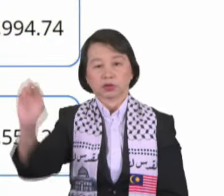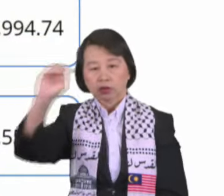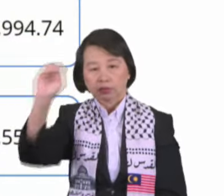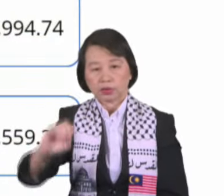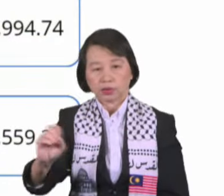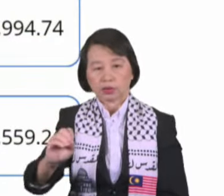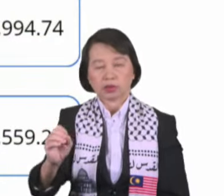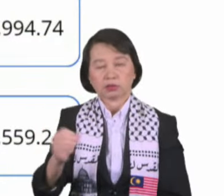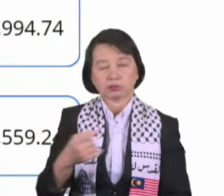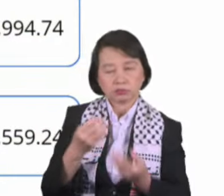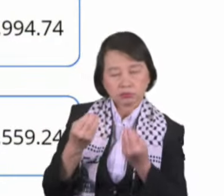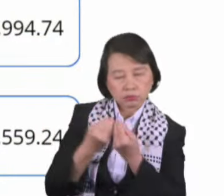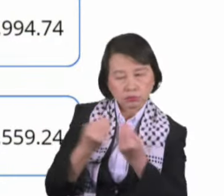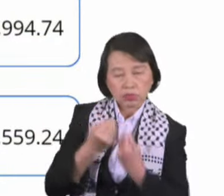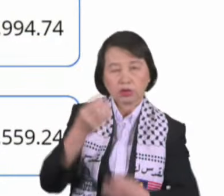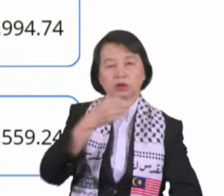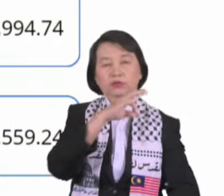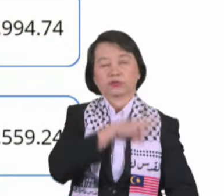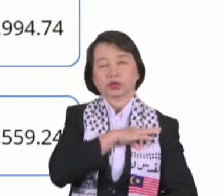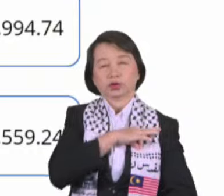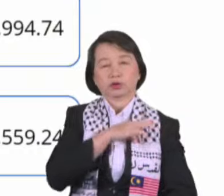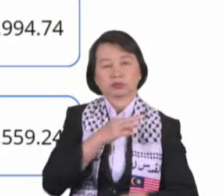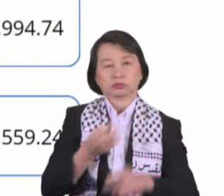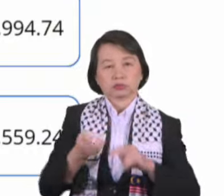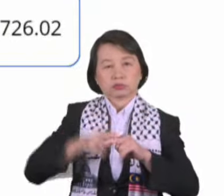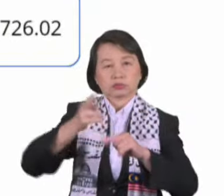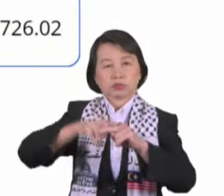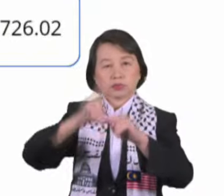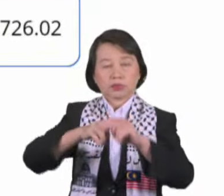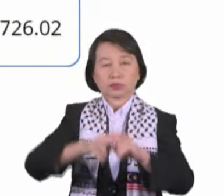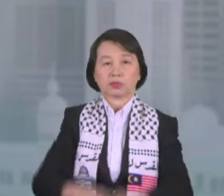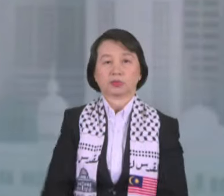42.7% mengambil kira faedah berganda.